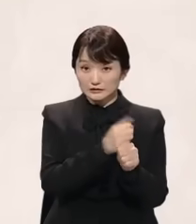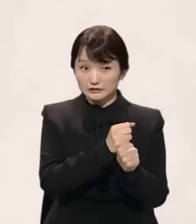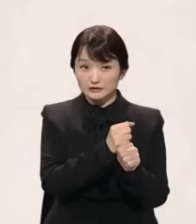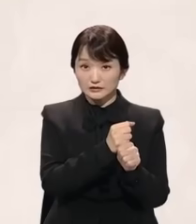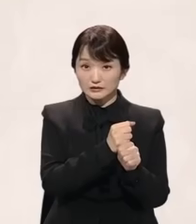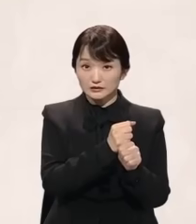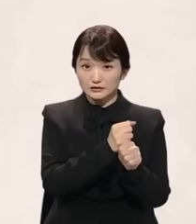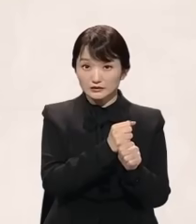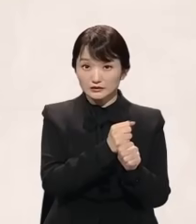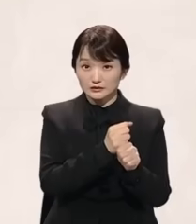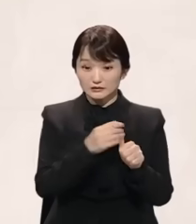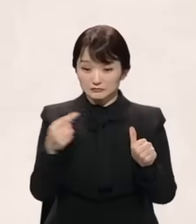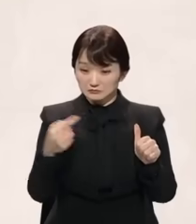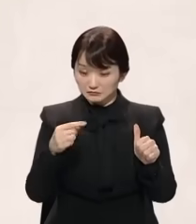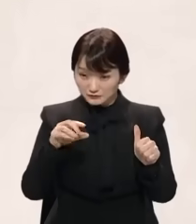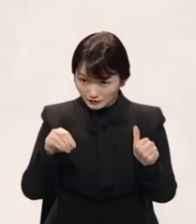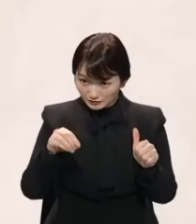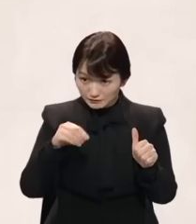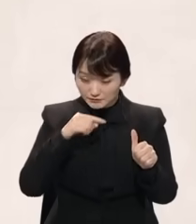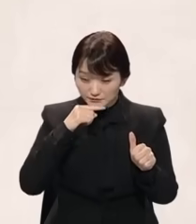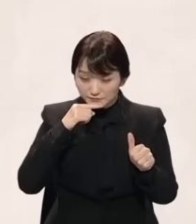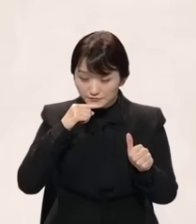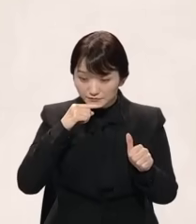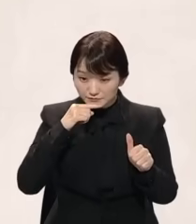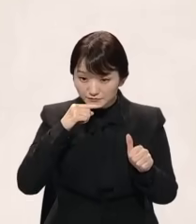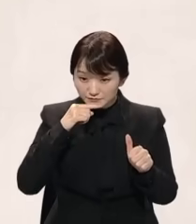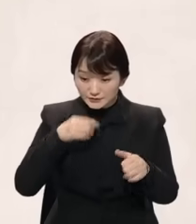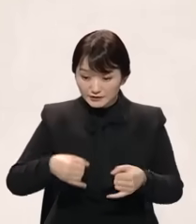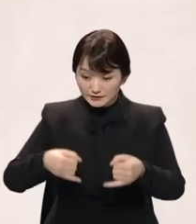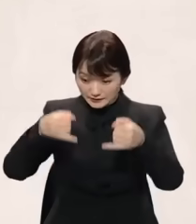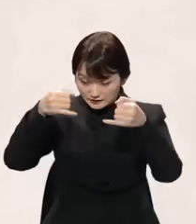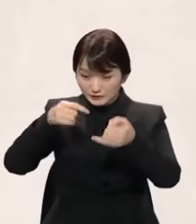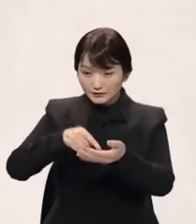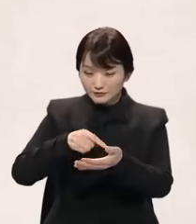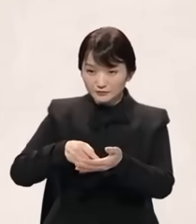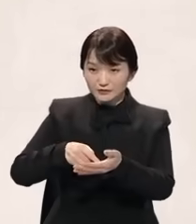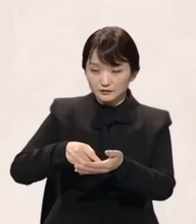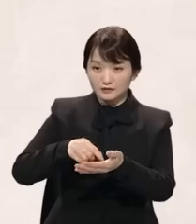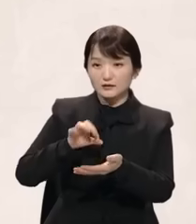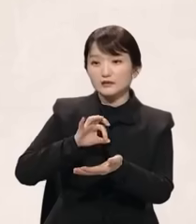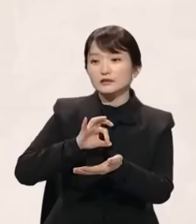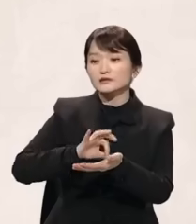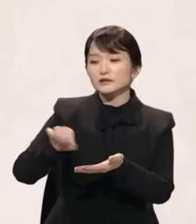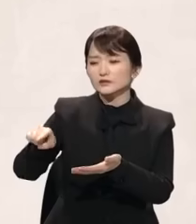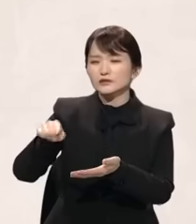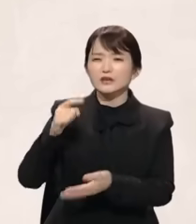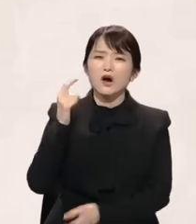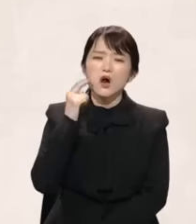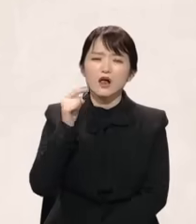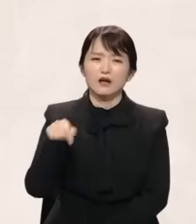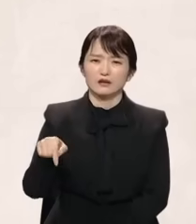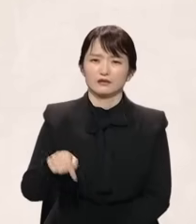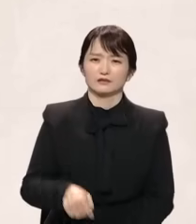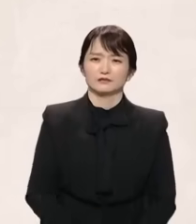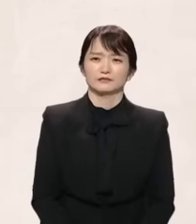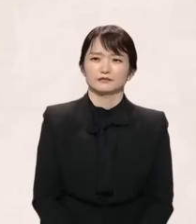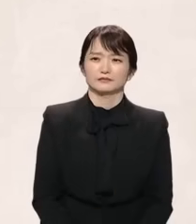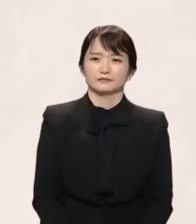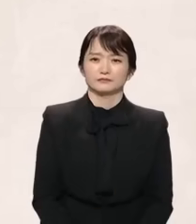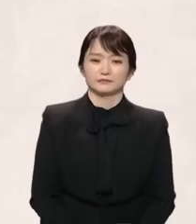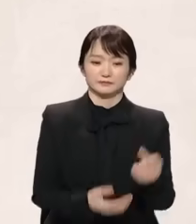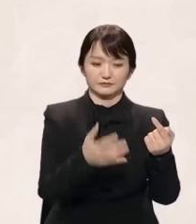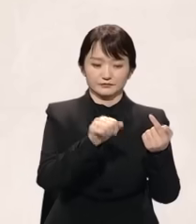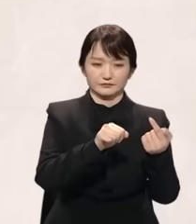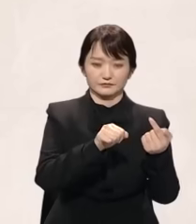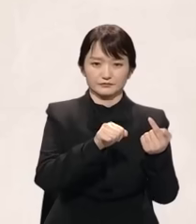천만 원은 빚을 갚는데 썼다고 얘기를 했거든요 그것조차도 거짓말이었다는 겁니다 어 지금 1억 원은